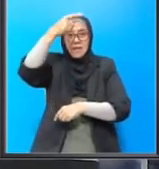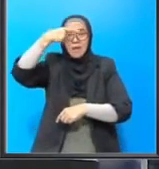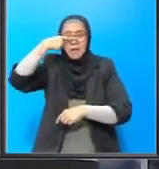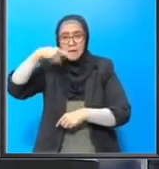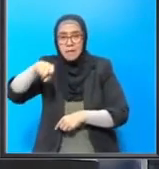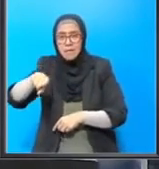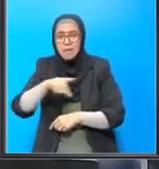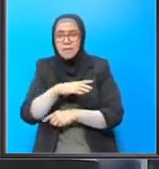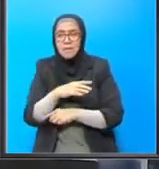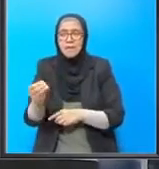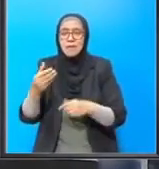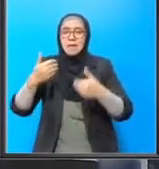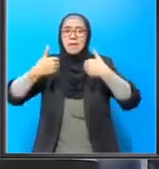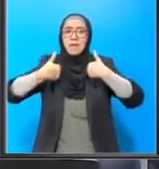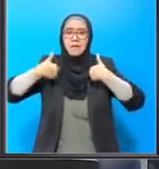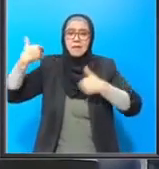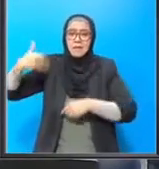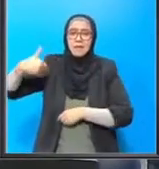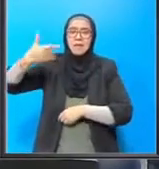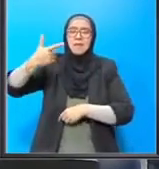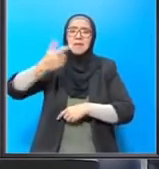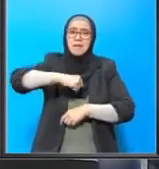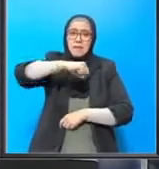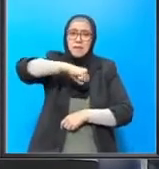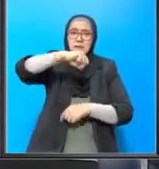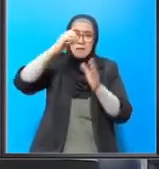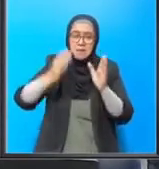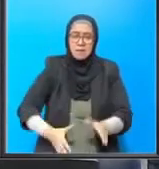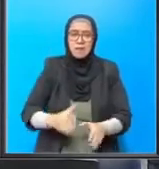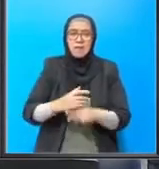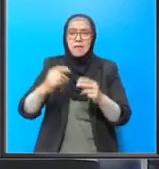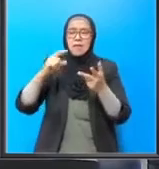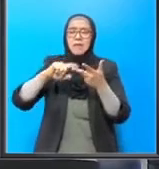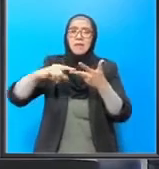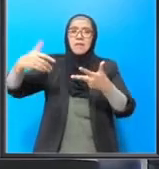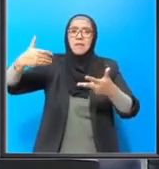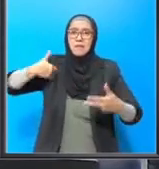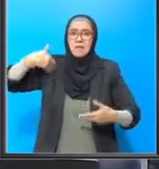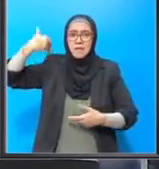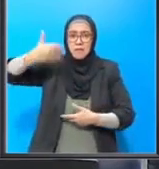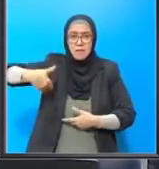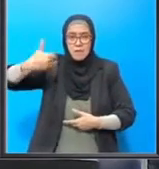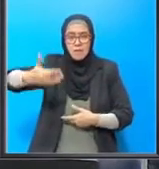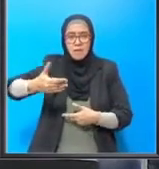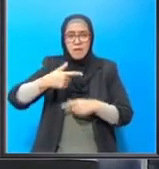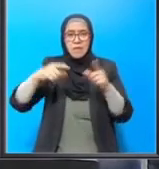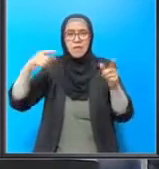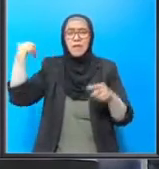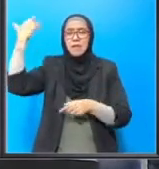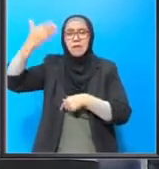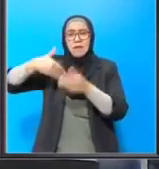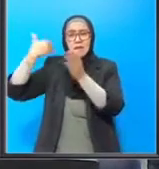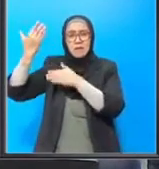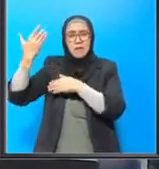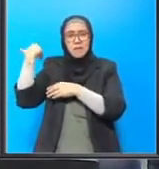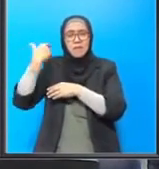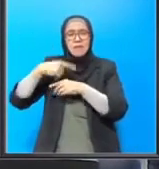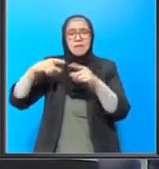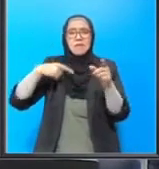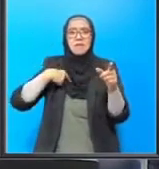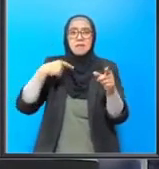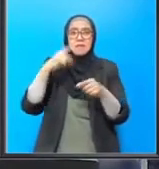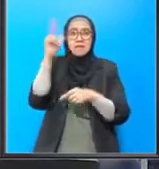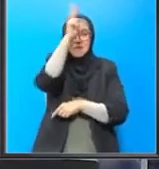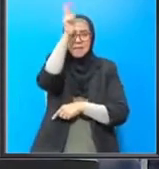disitulah ada sejarah pejuang-pejuang disitulah ada sejarah kerajaan-kerajaan a xilem